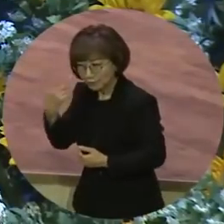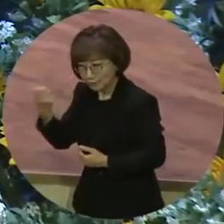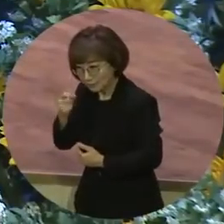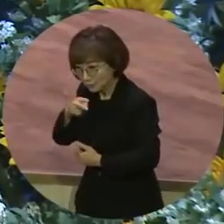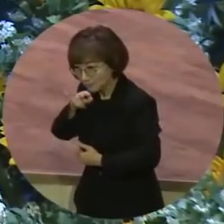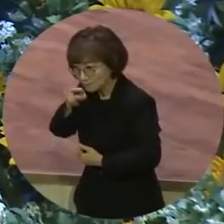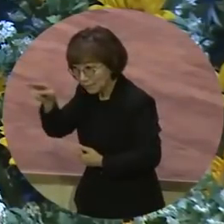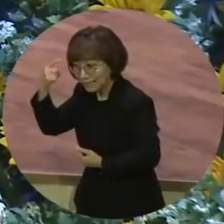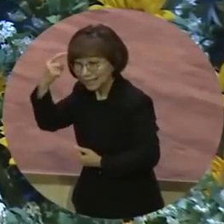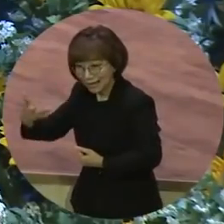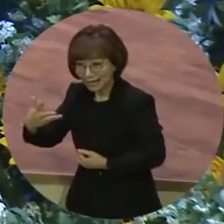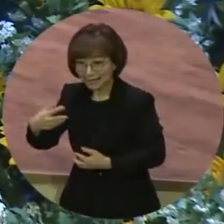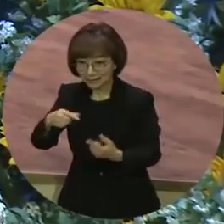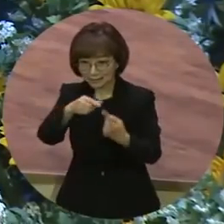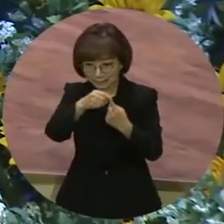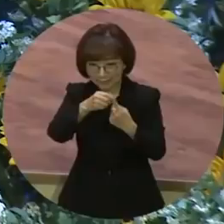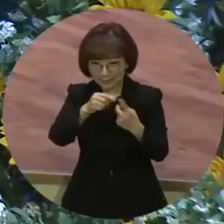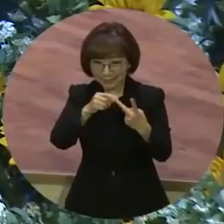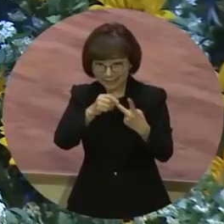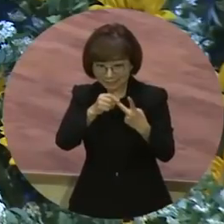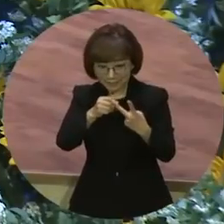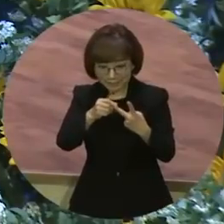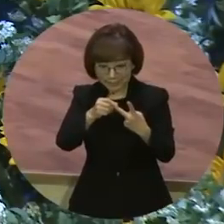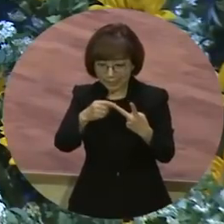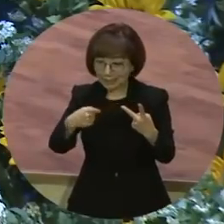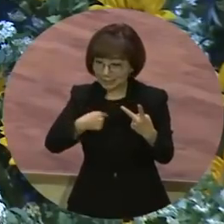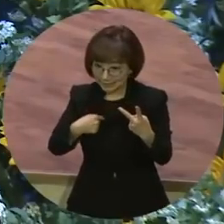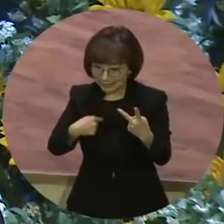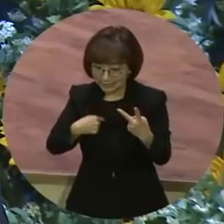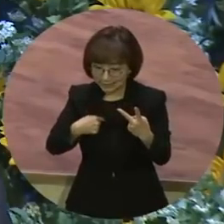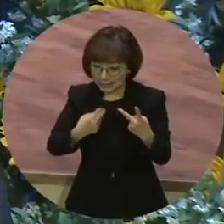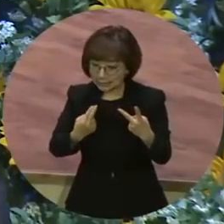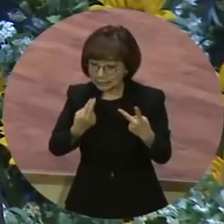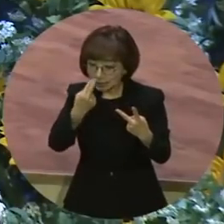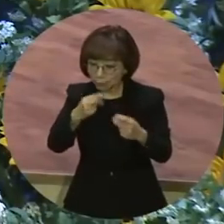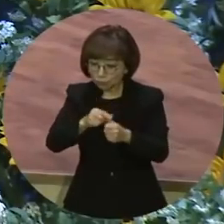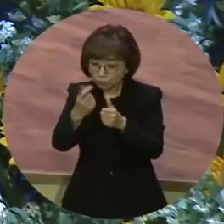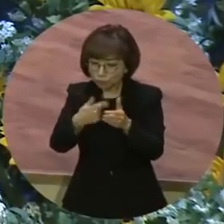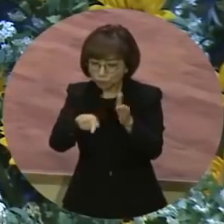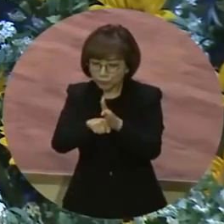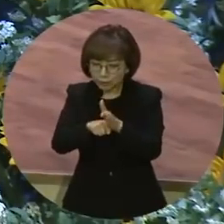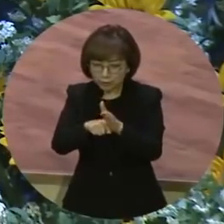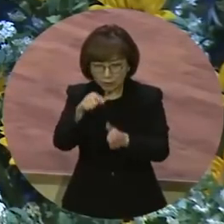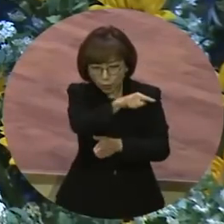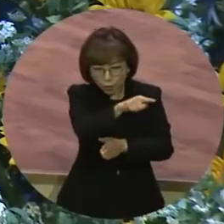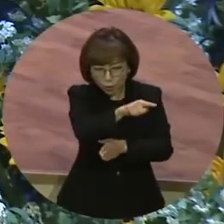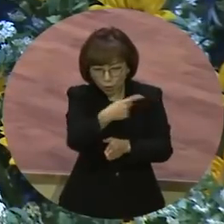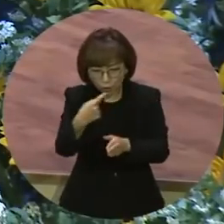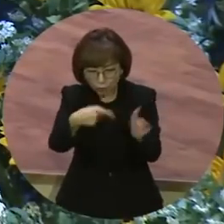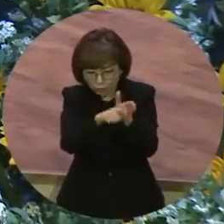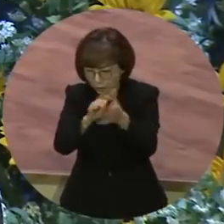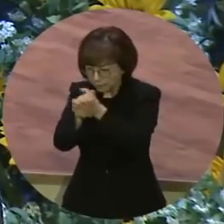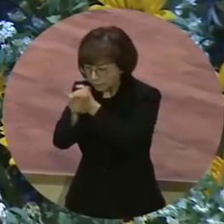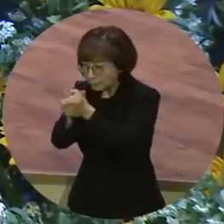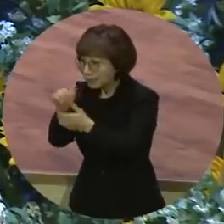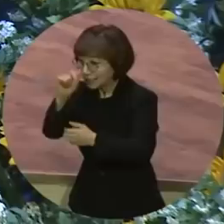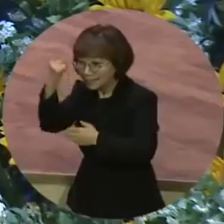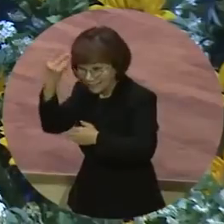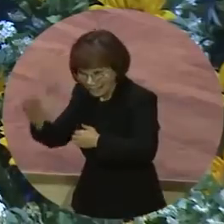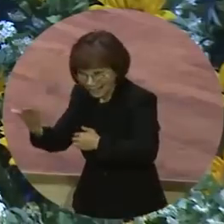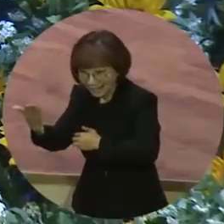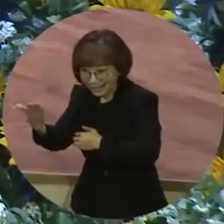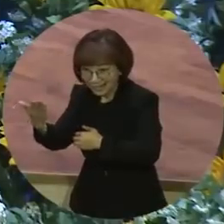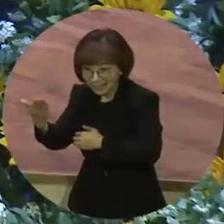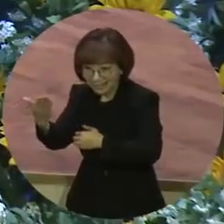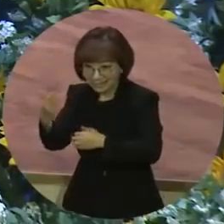가지고 보는가? 두 번째, 나는 생명 살리는 중보 기도를 하고 있는가? 영혼 구원을